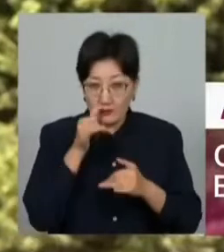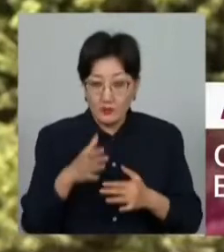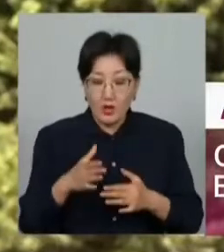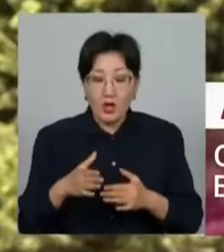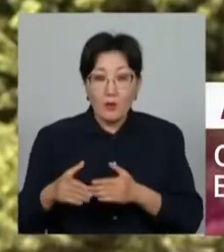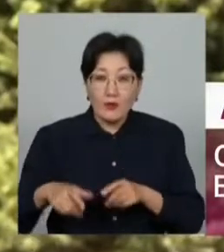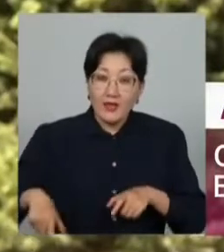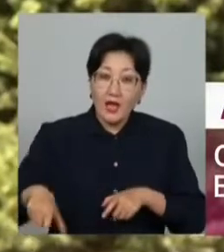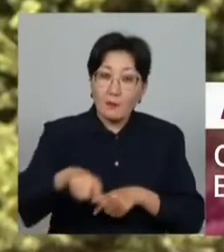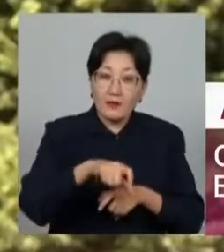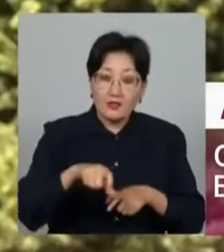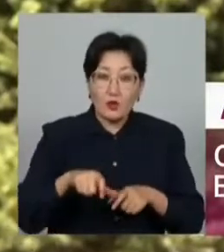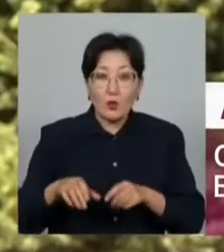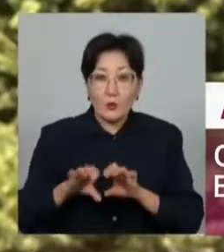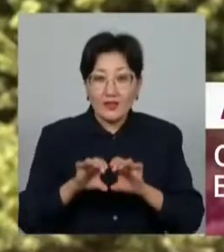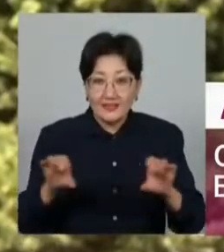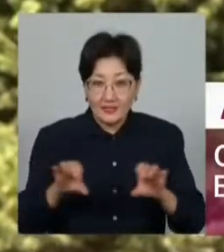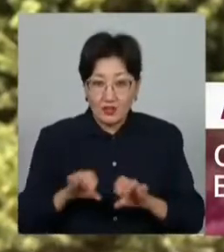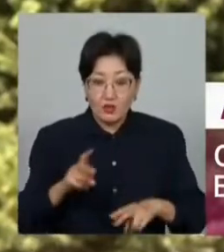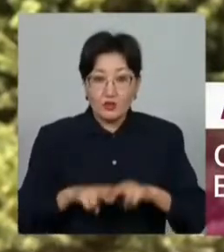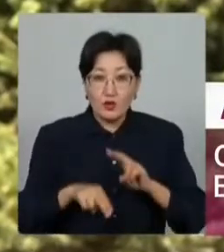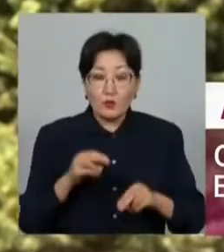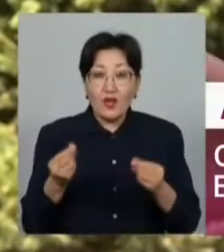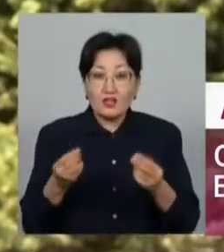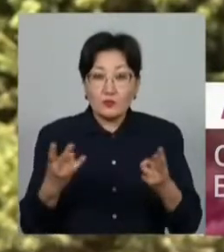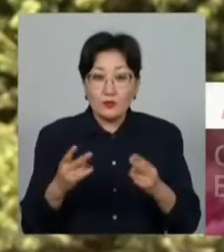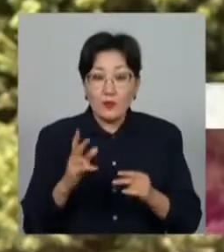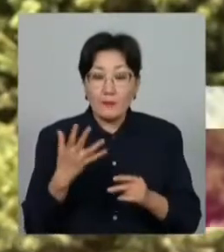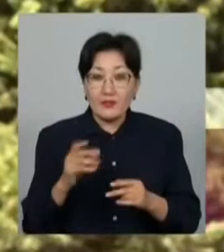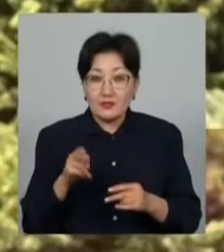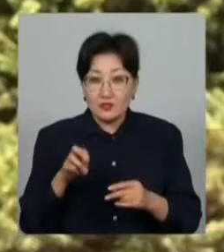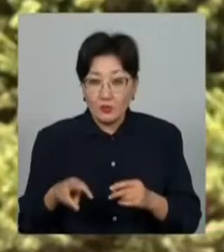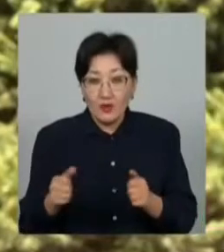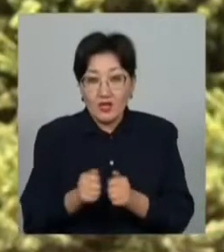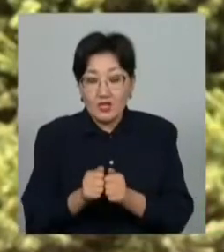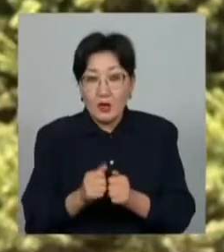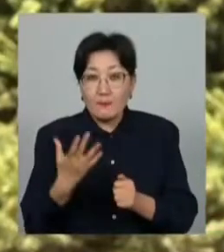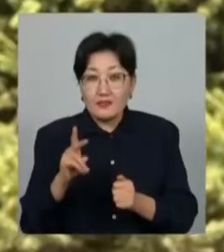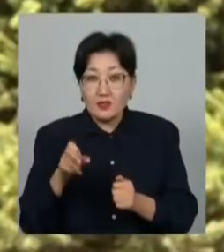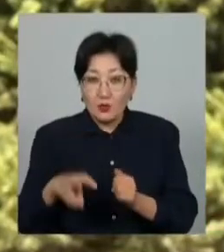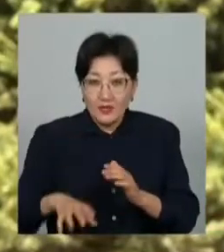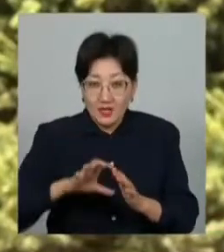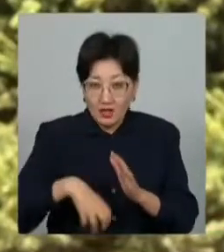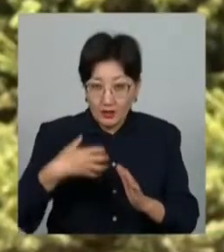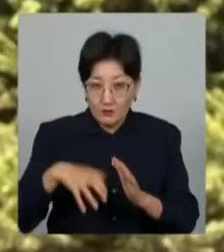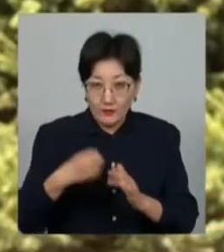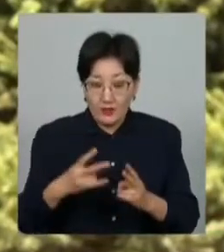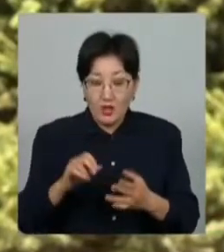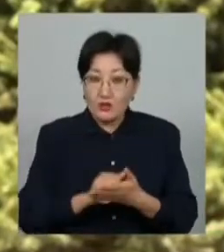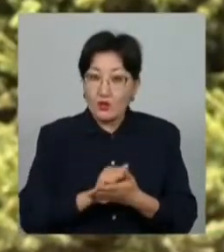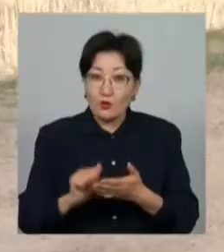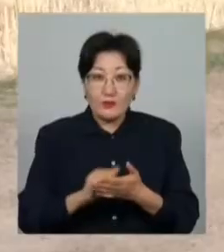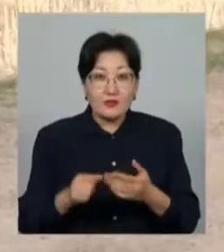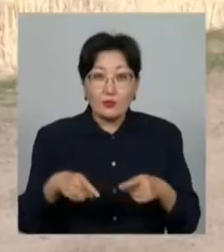канал салудың өзі бір қалай ақша тұрады мысалы. Мысалы 5 километр болса, жанынан 5 километр канал қазу керек. Оған сметада қаралмаған